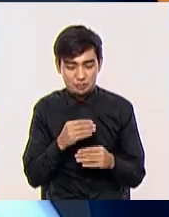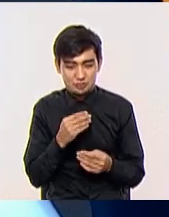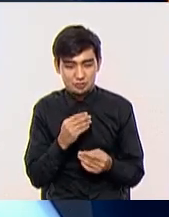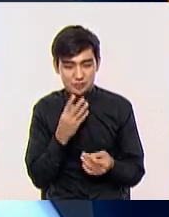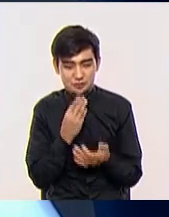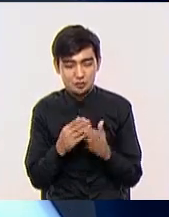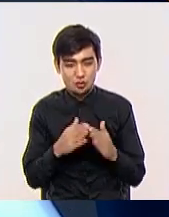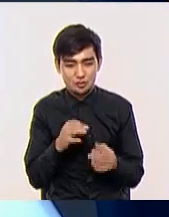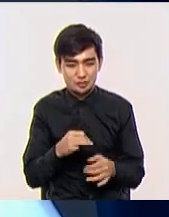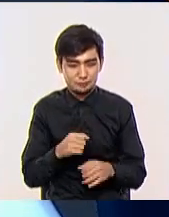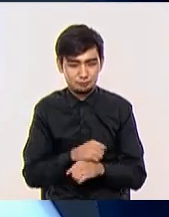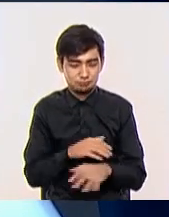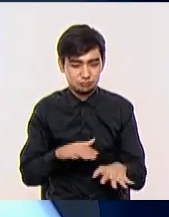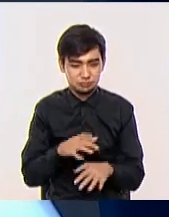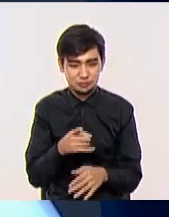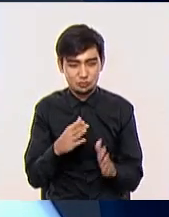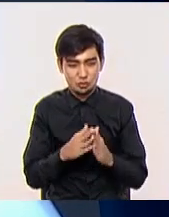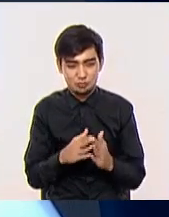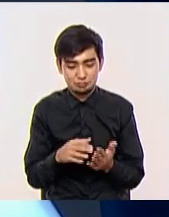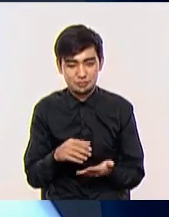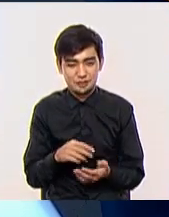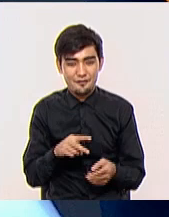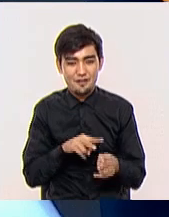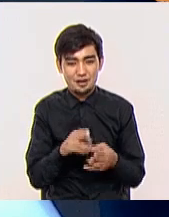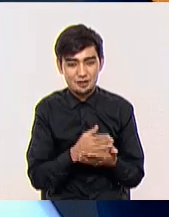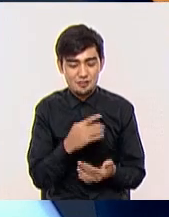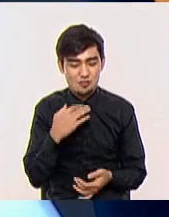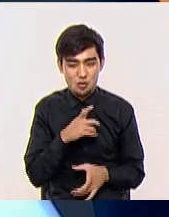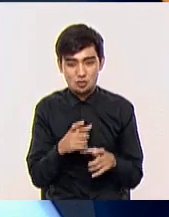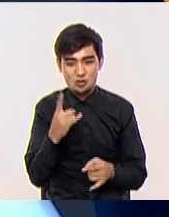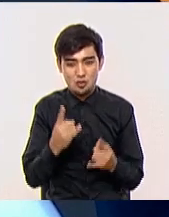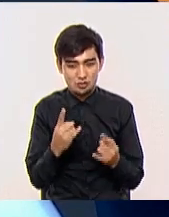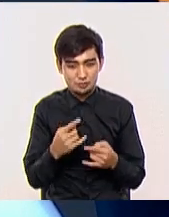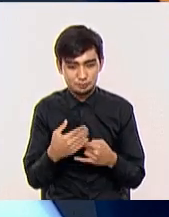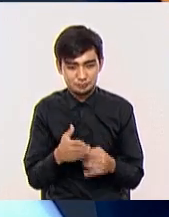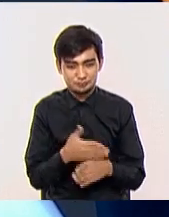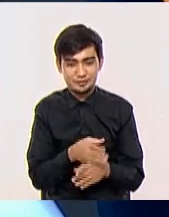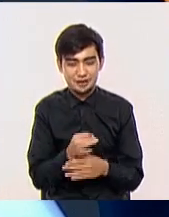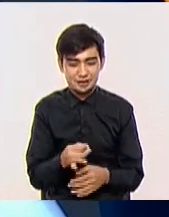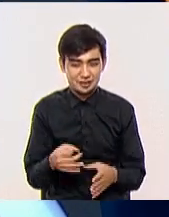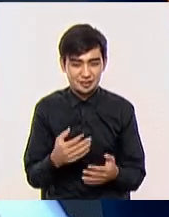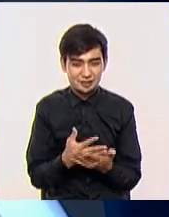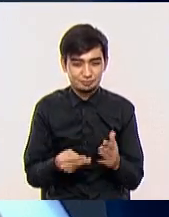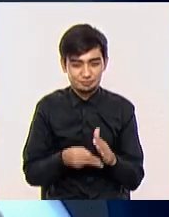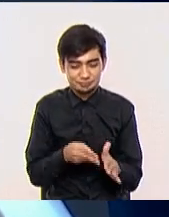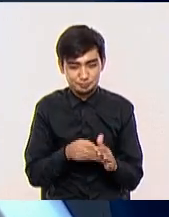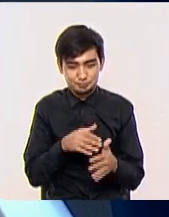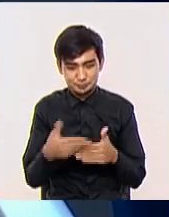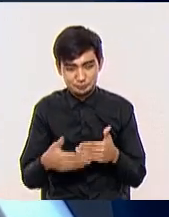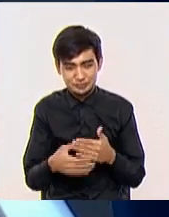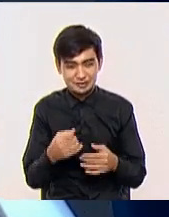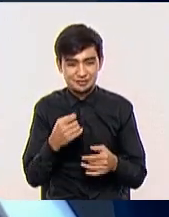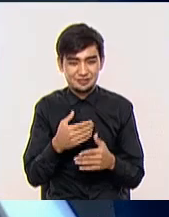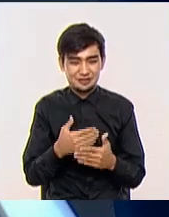головой, ведь ударной волной повредило их жилище. У многих выбиты окна, пострадала кровля, осыпалась штукатурка с потолка и